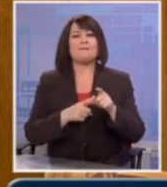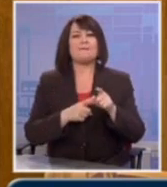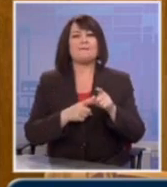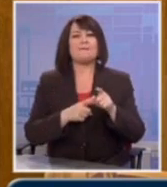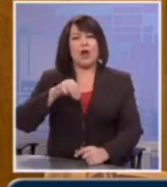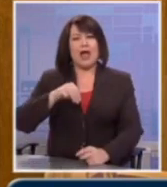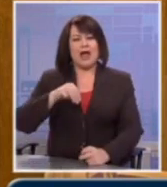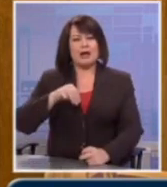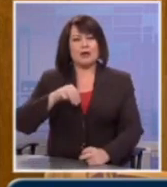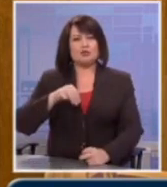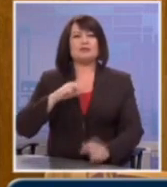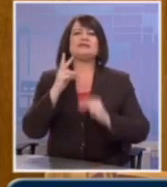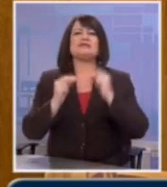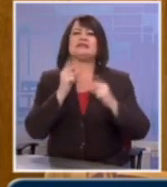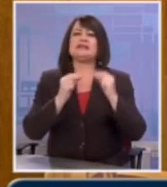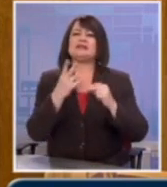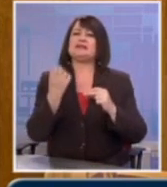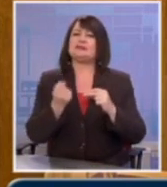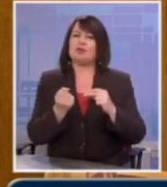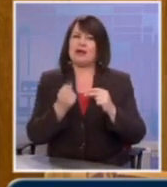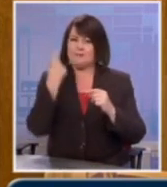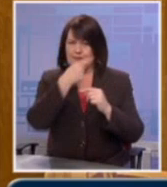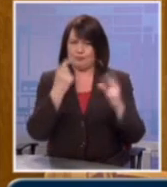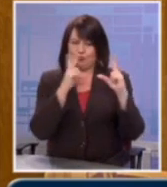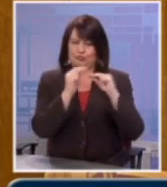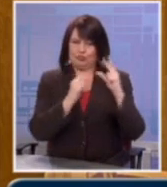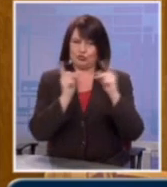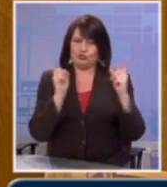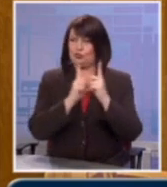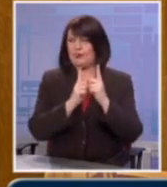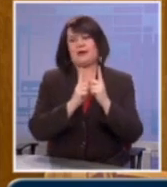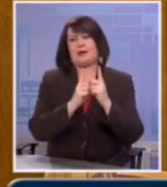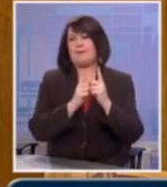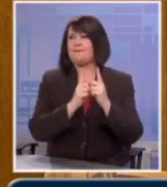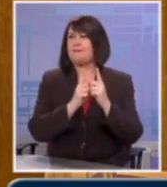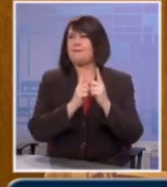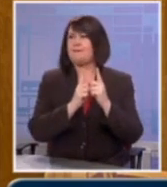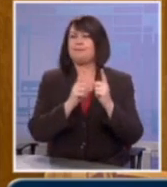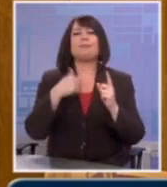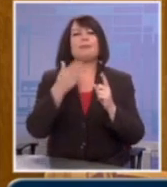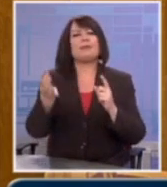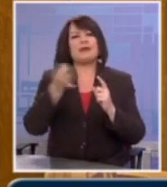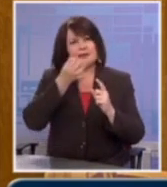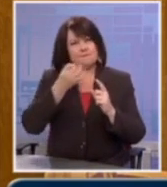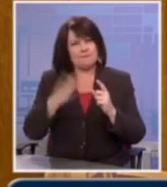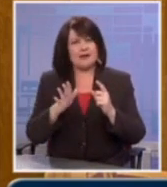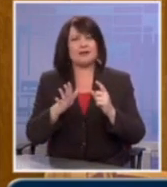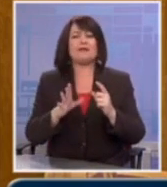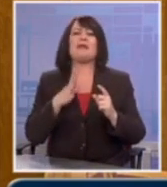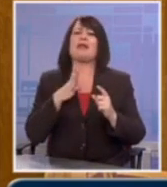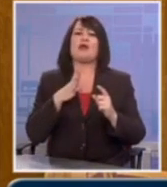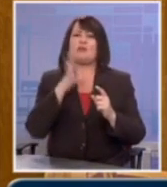μανωλάκου στη συζήτηση που είχα κατη δαν μαζί της στη συνέχεια αφού είχα δηλώσει ότι δεν θέλουμε